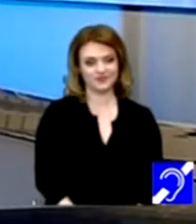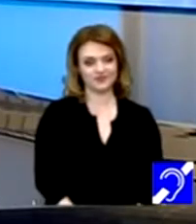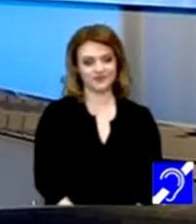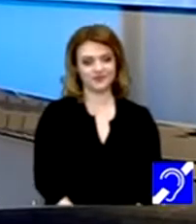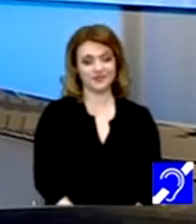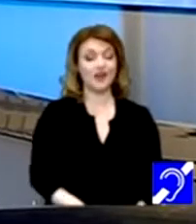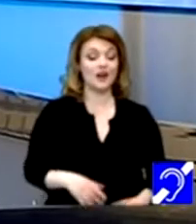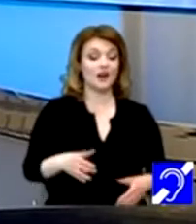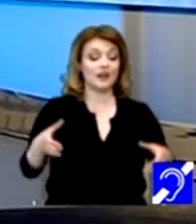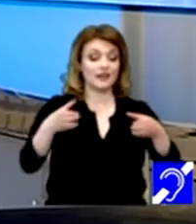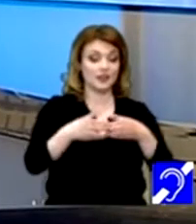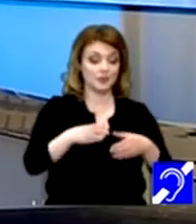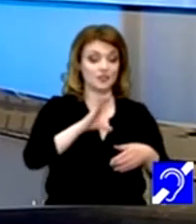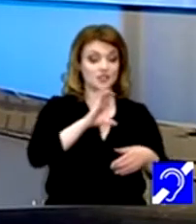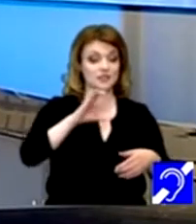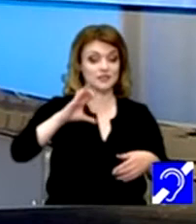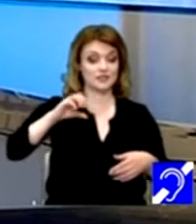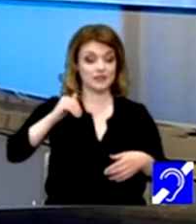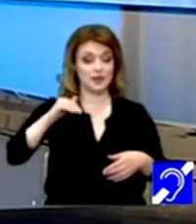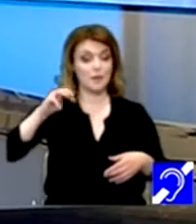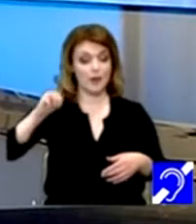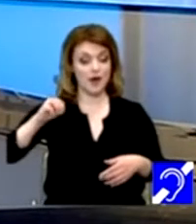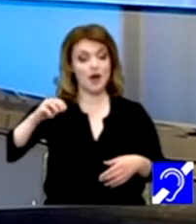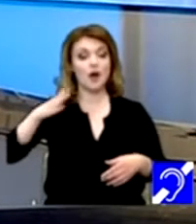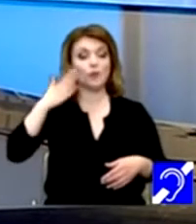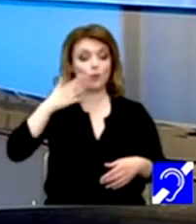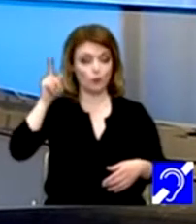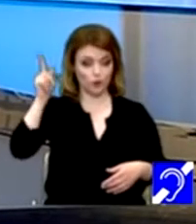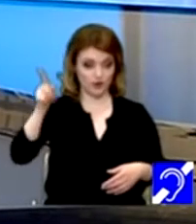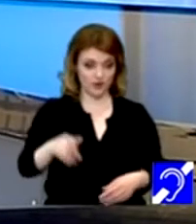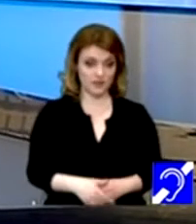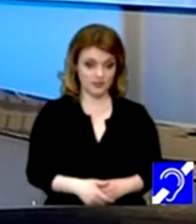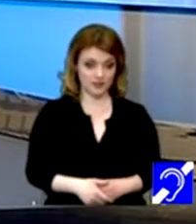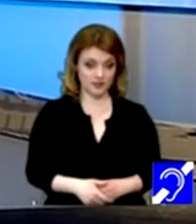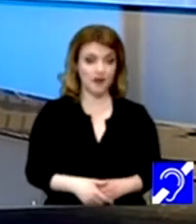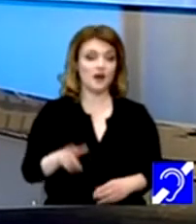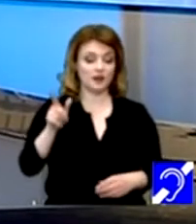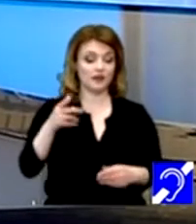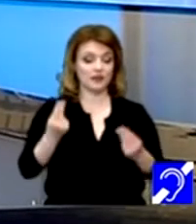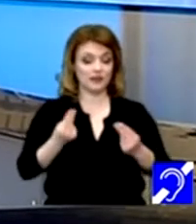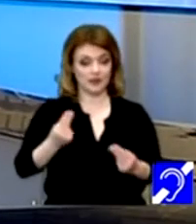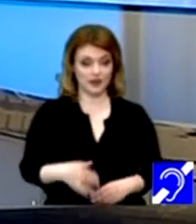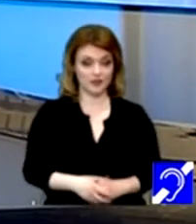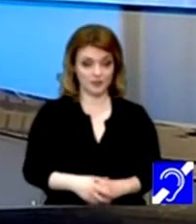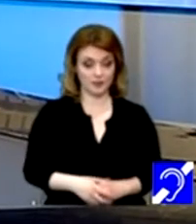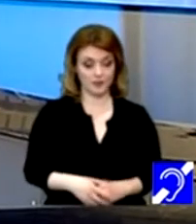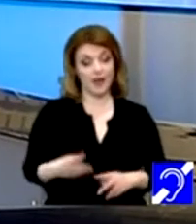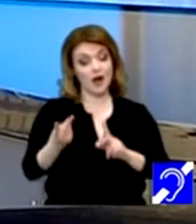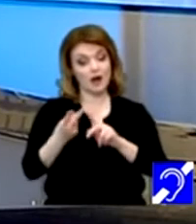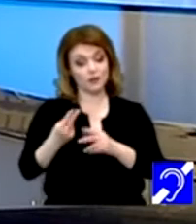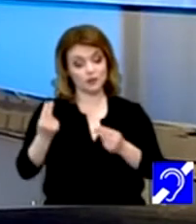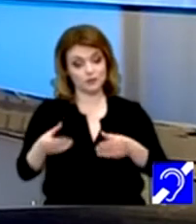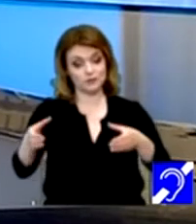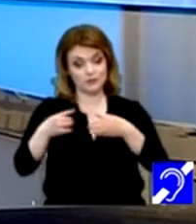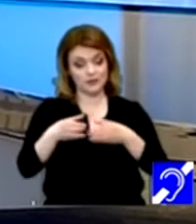CSM București a câștigat în fața lui Minaur în etapa cu numărul 21 din Liga Zimbrilor la handbal masculin. Tigrii s-au impus în